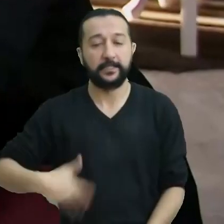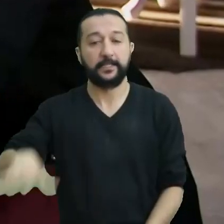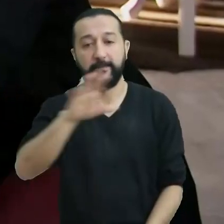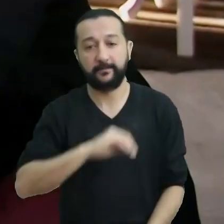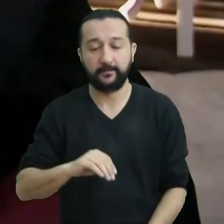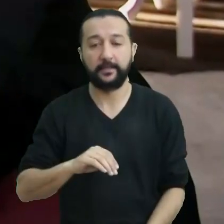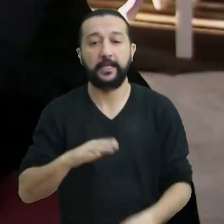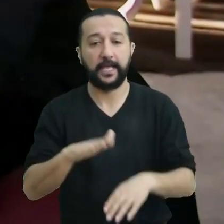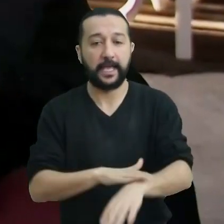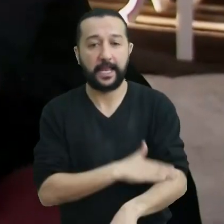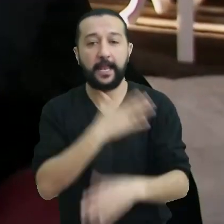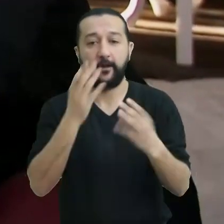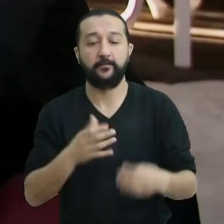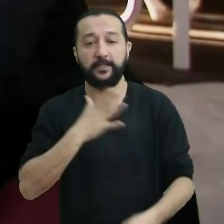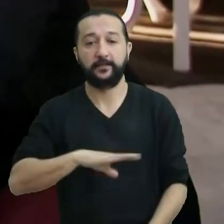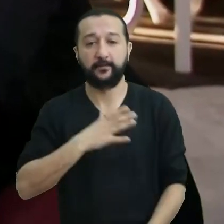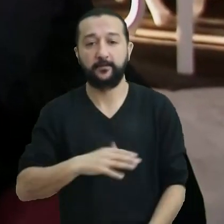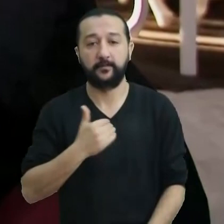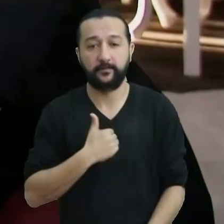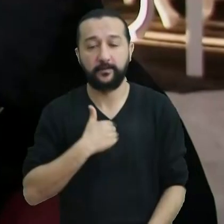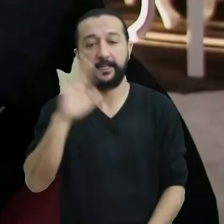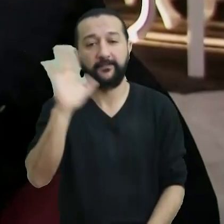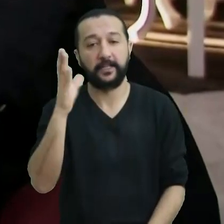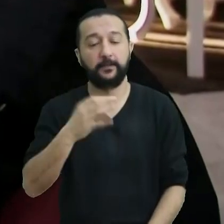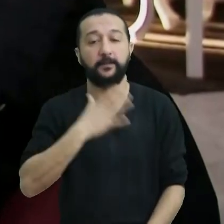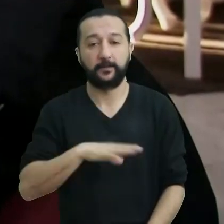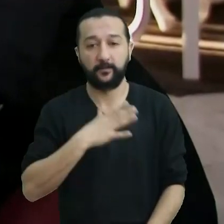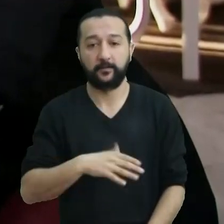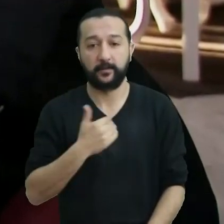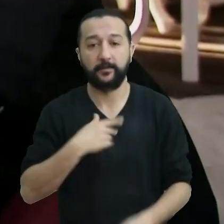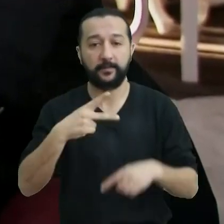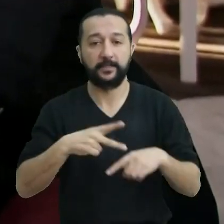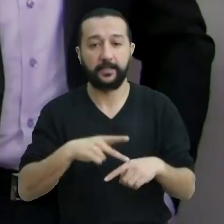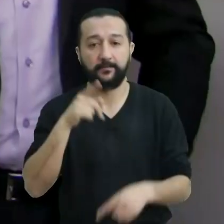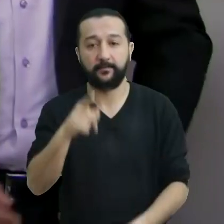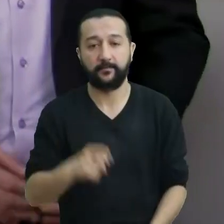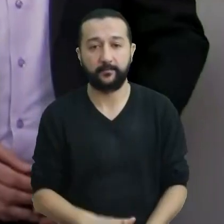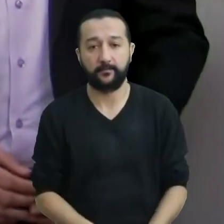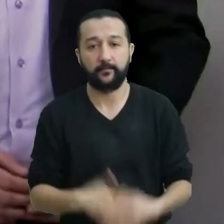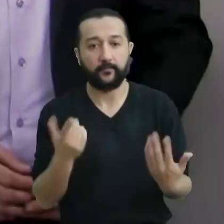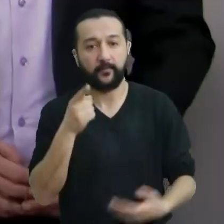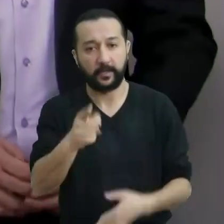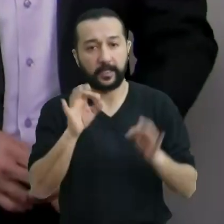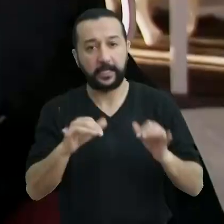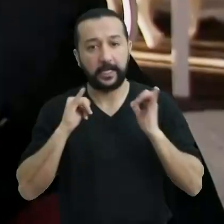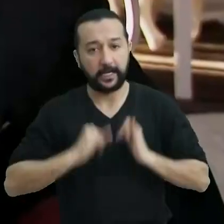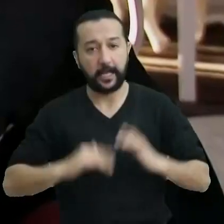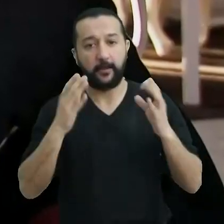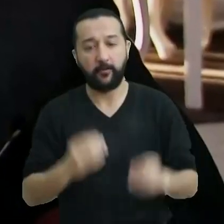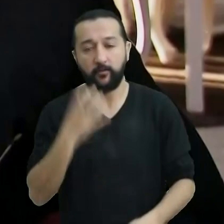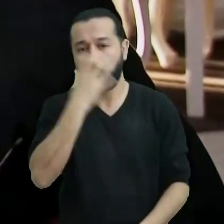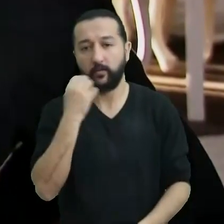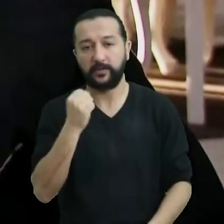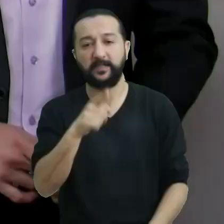Sevdiklerimle helalleşmek istiyorum. Vedalaşmak istiyorum Zarp. Ya sen rahat ol.